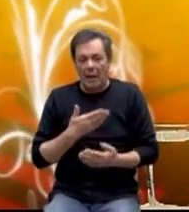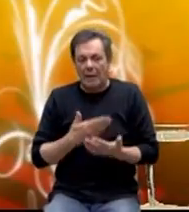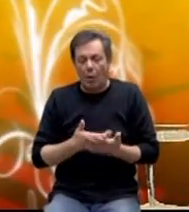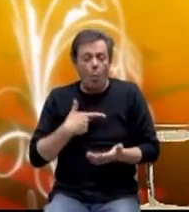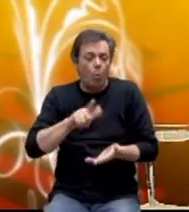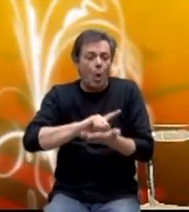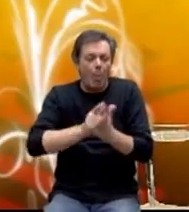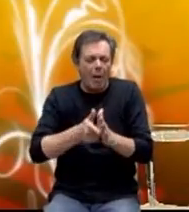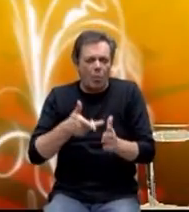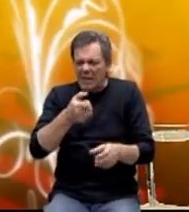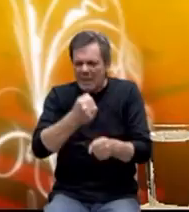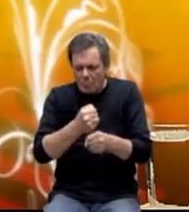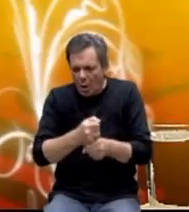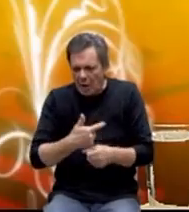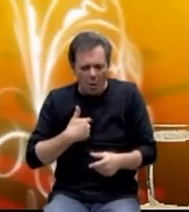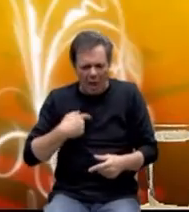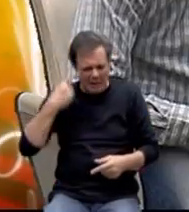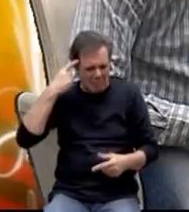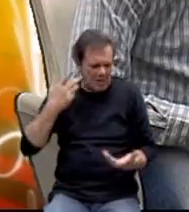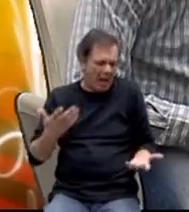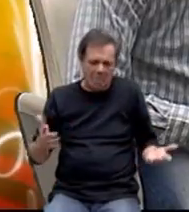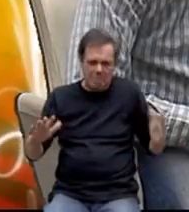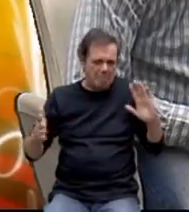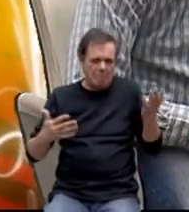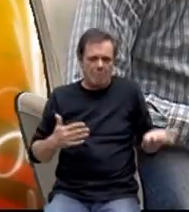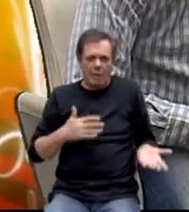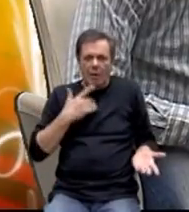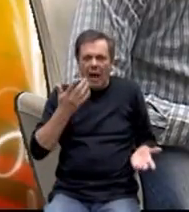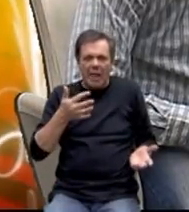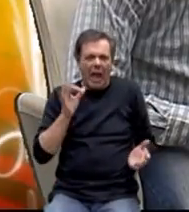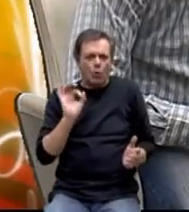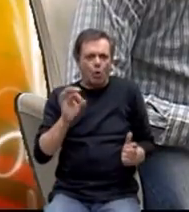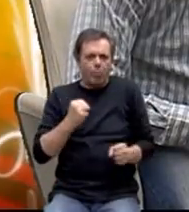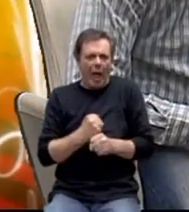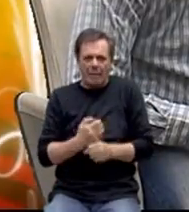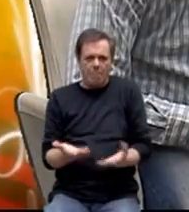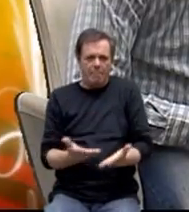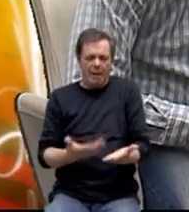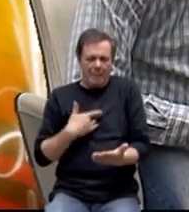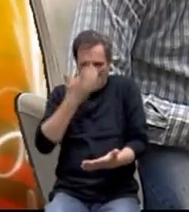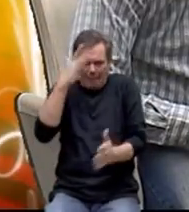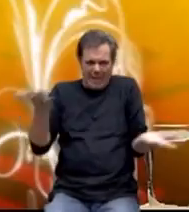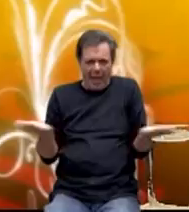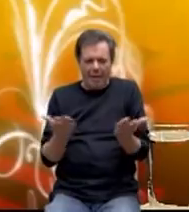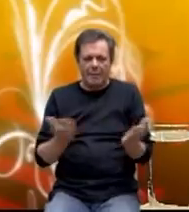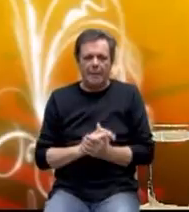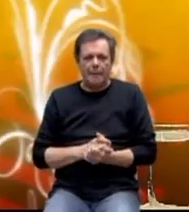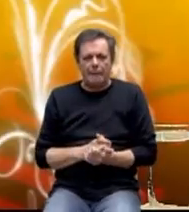u tom trenutku kad sam radila tu reanimaciju sam si razmišljala, Bože, da li ja to uopće dobro radim. Da. Ali